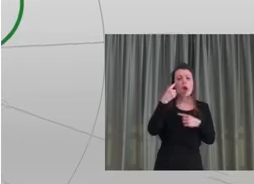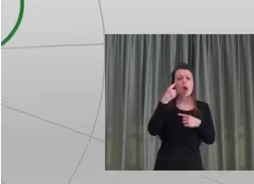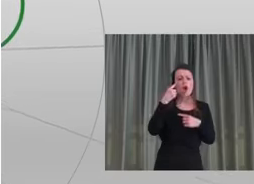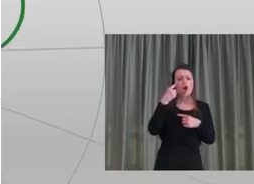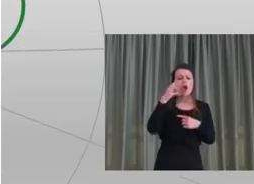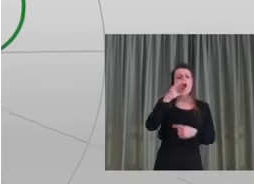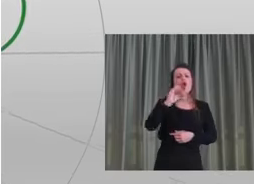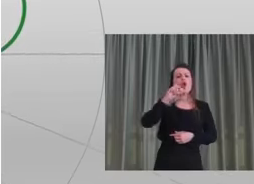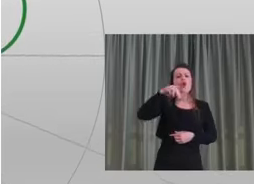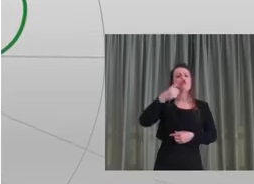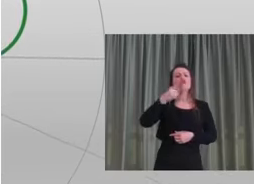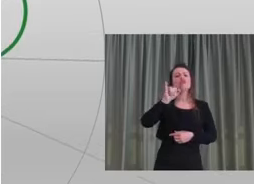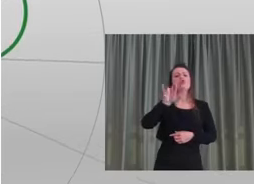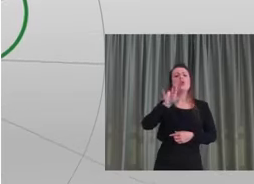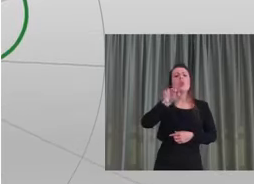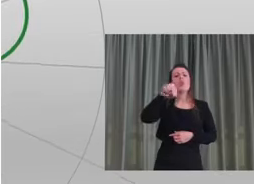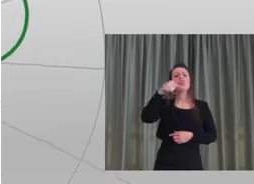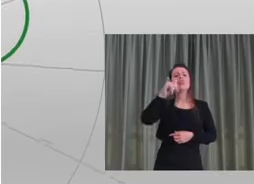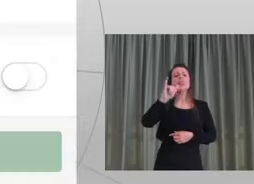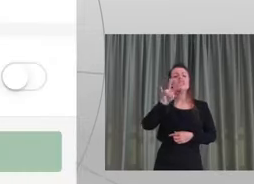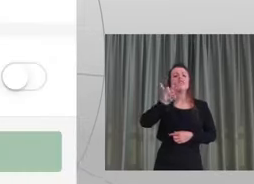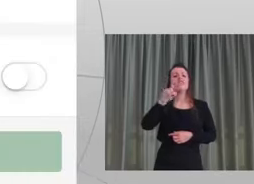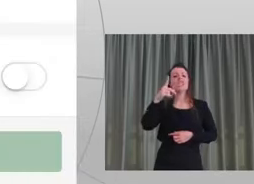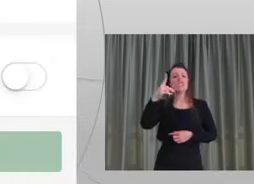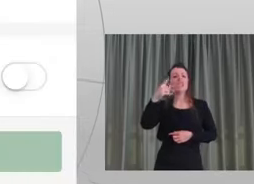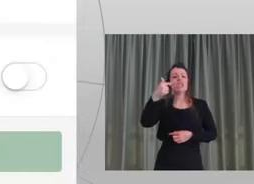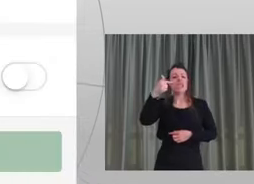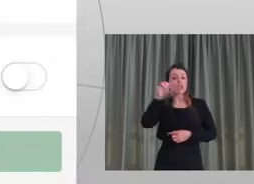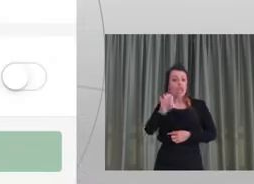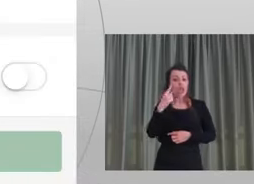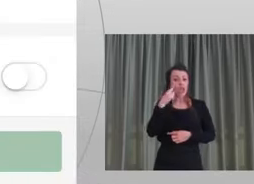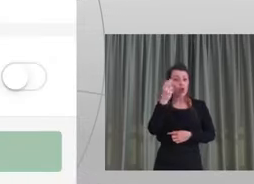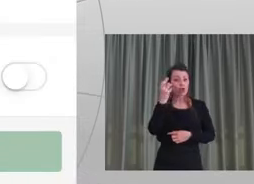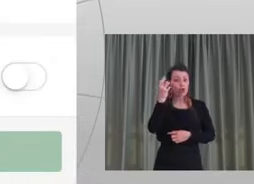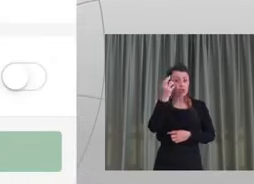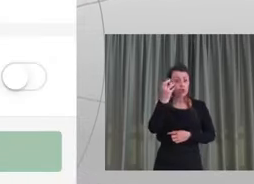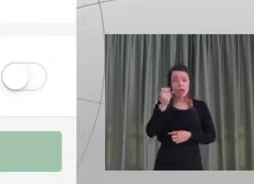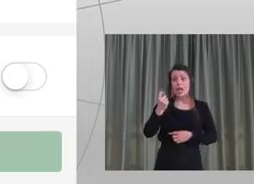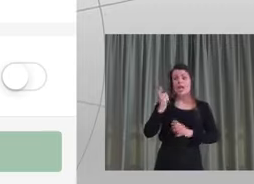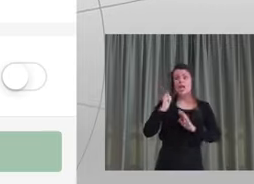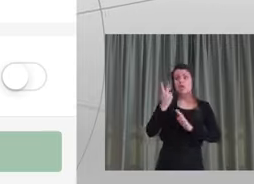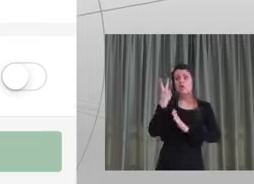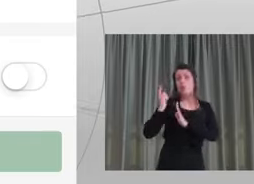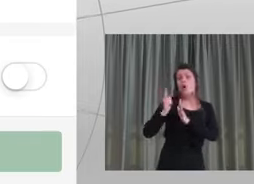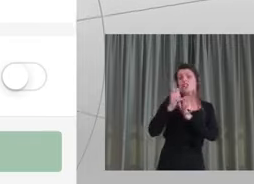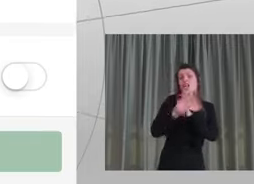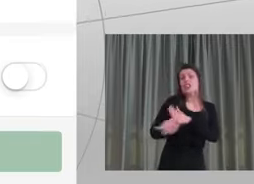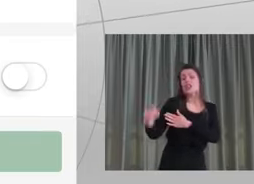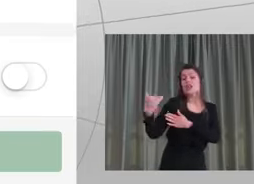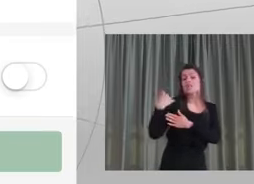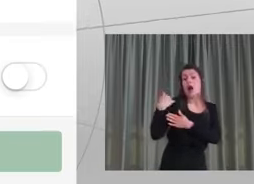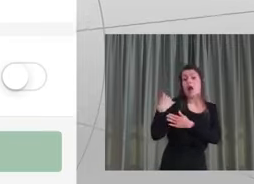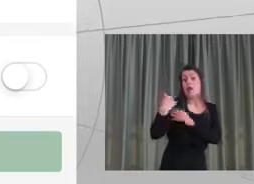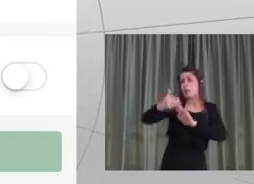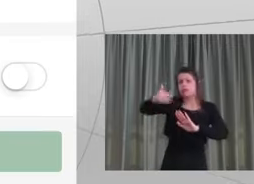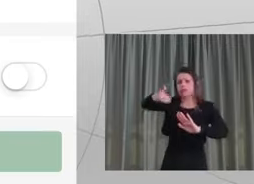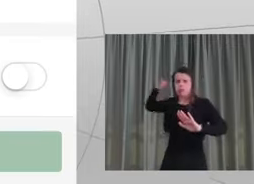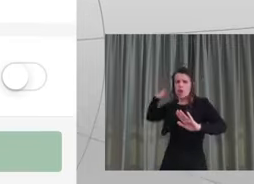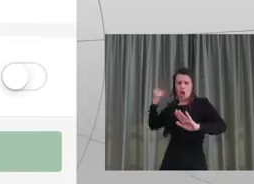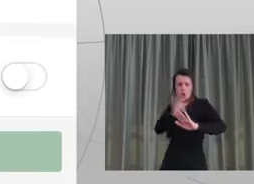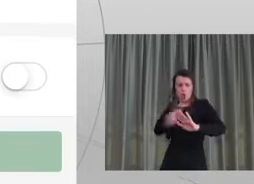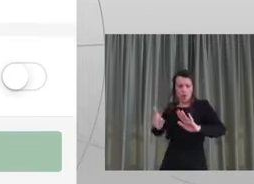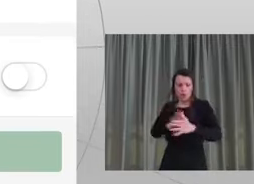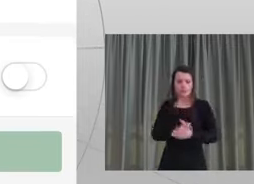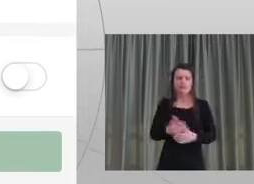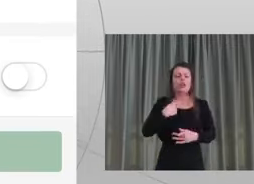due settimane sempre nelle ultime due settimane non prima abbiamo avuto qualche forma di raffreddore anche